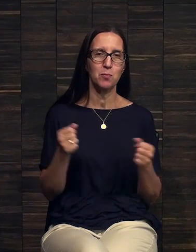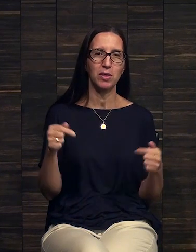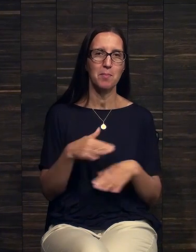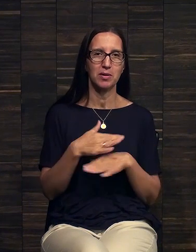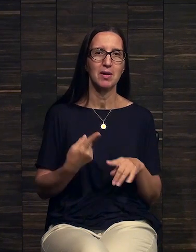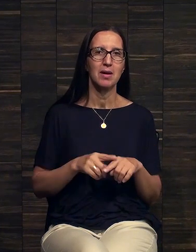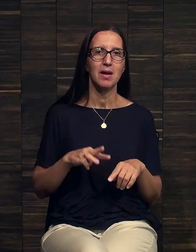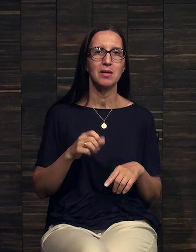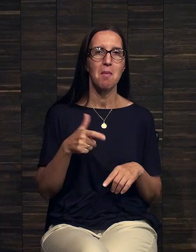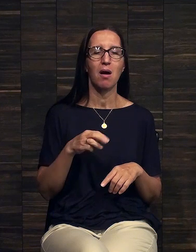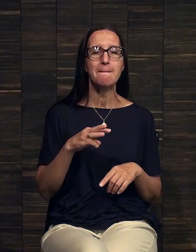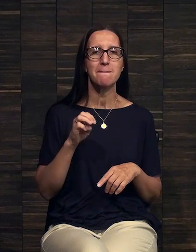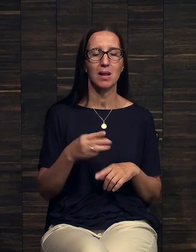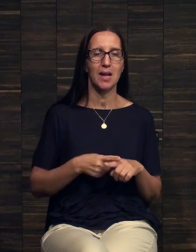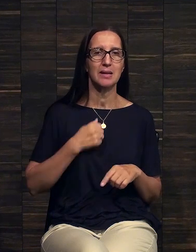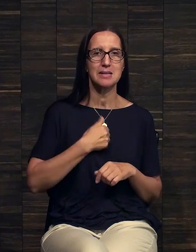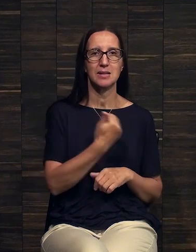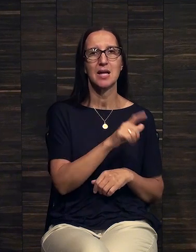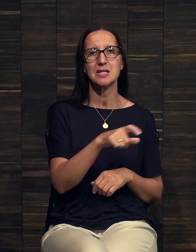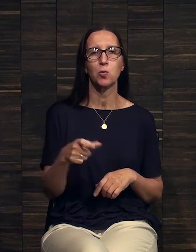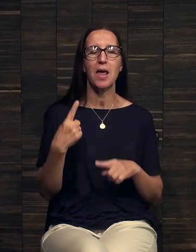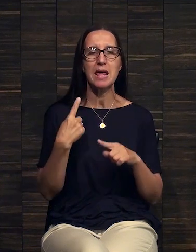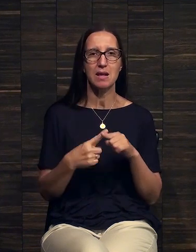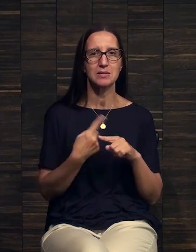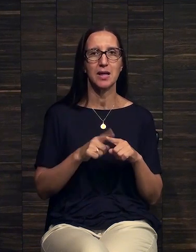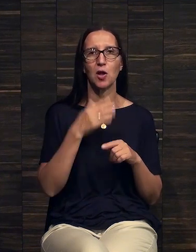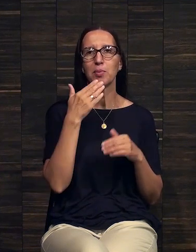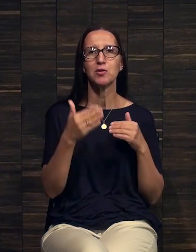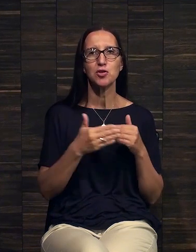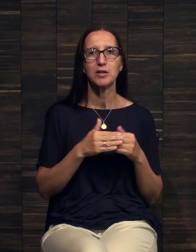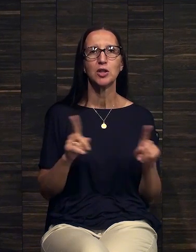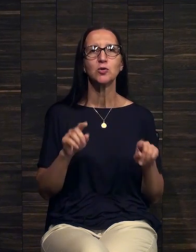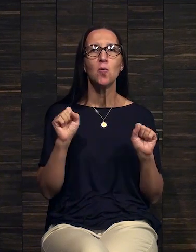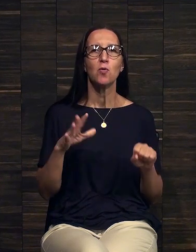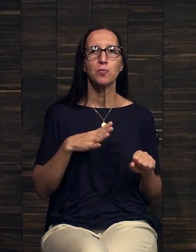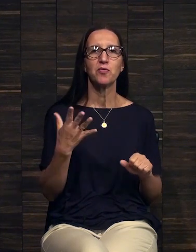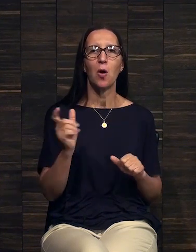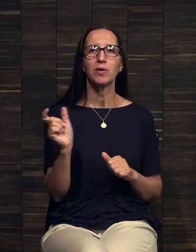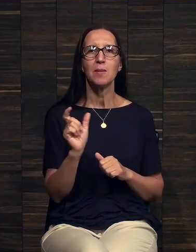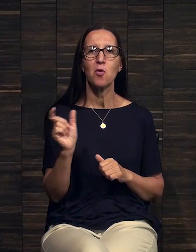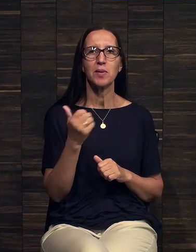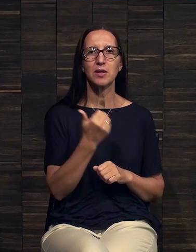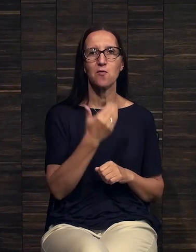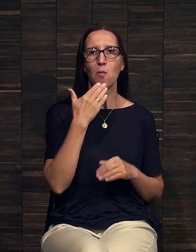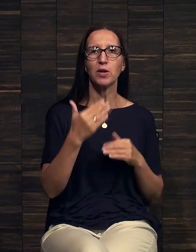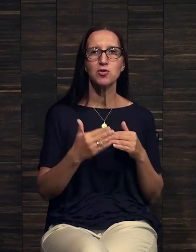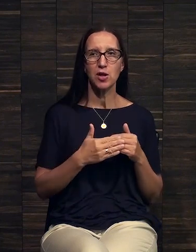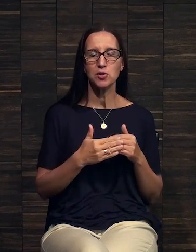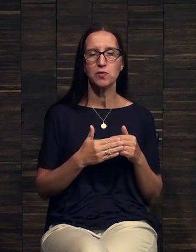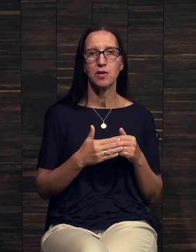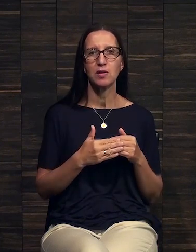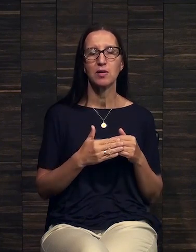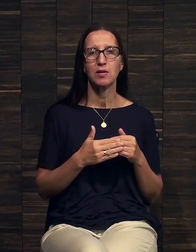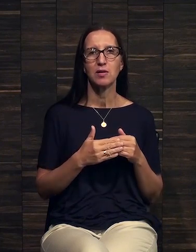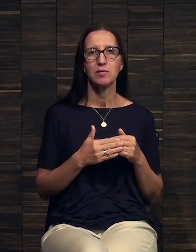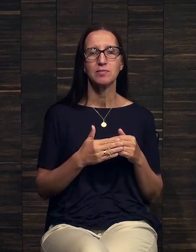подойдет. Turned это out магнет, to злодей be из a good guy, Magnet from X-Men series. Его ближайшего приводили